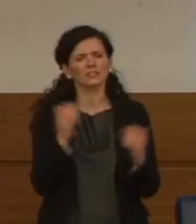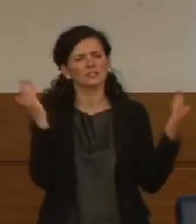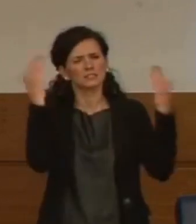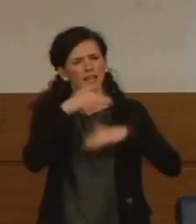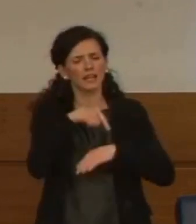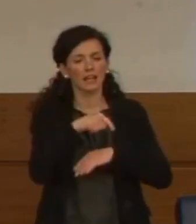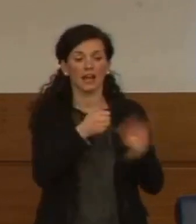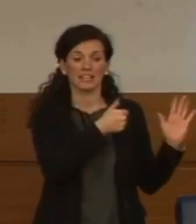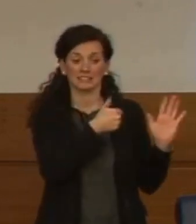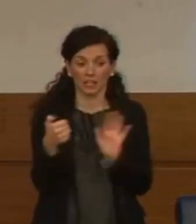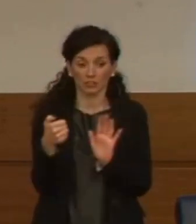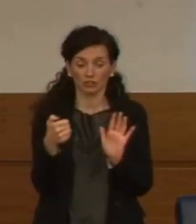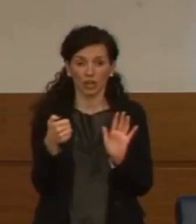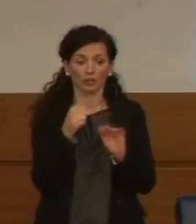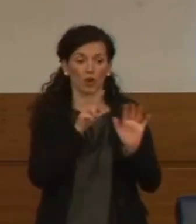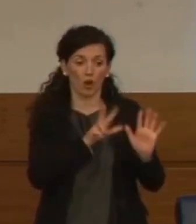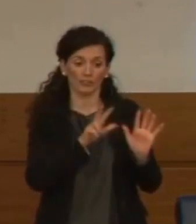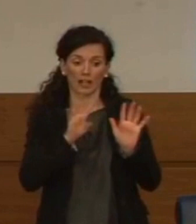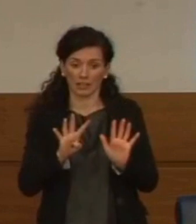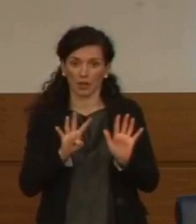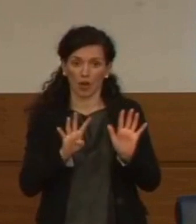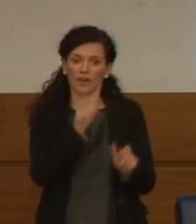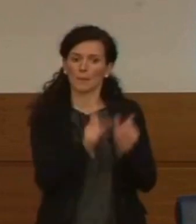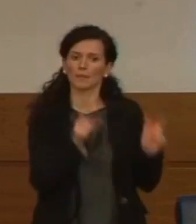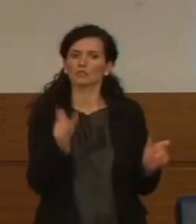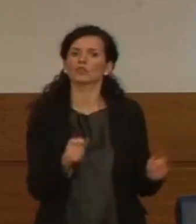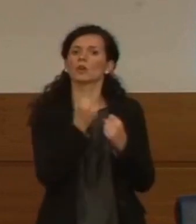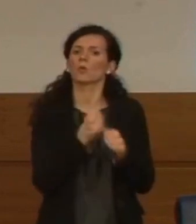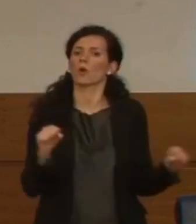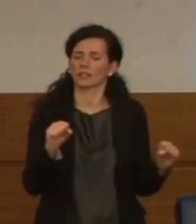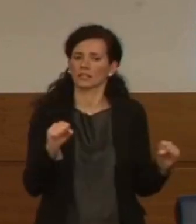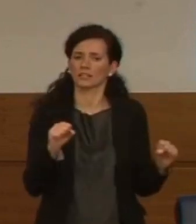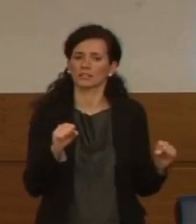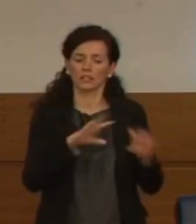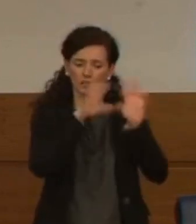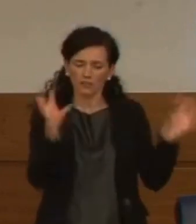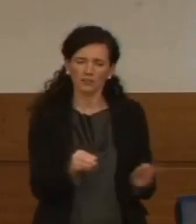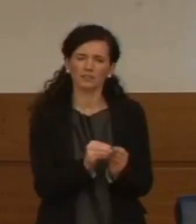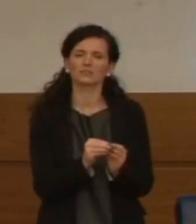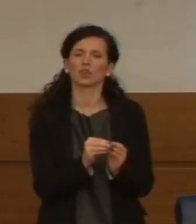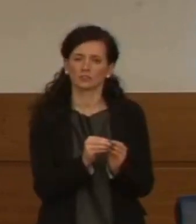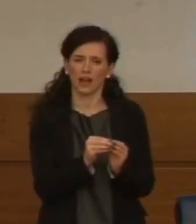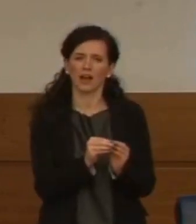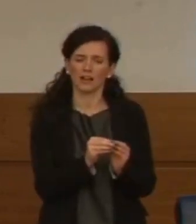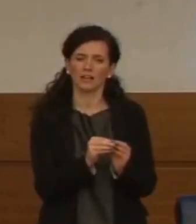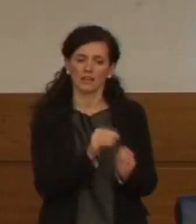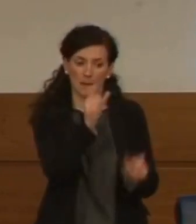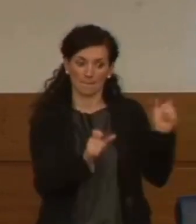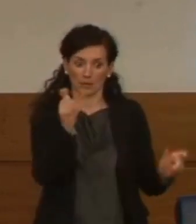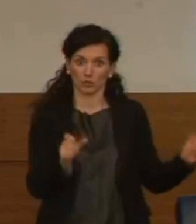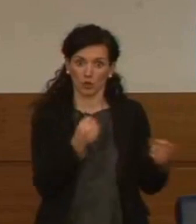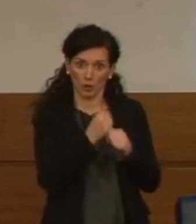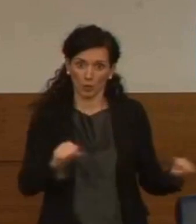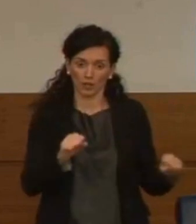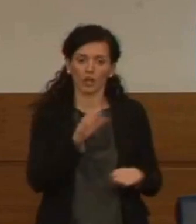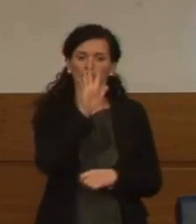Sono 5.129 le persone guarite in Italia dopo aver contratto il coronavirus, 689 in più di ieri. Il dato giornaliero sui guariti